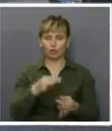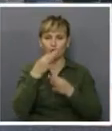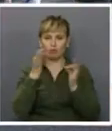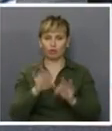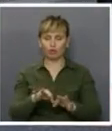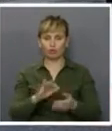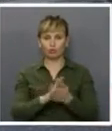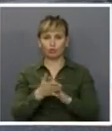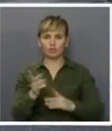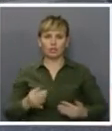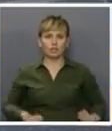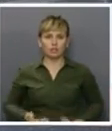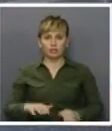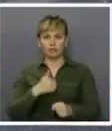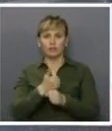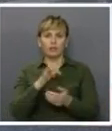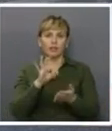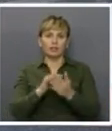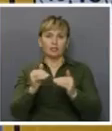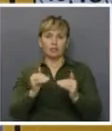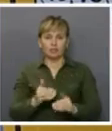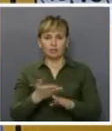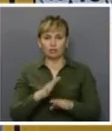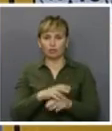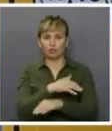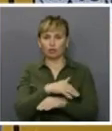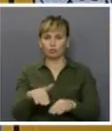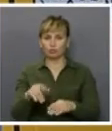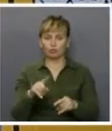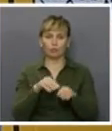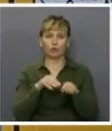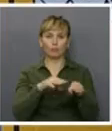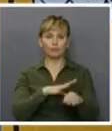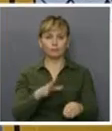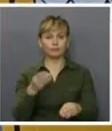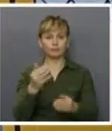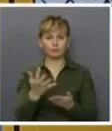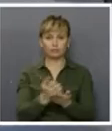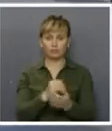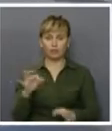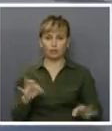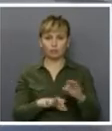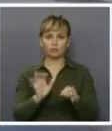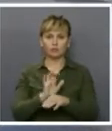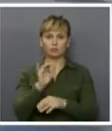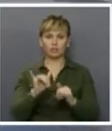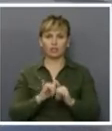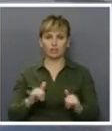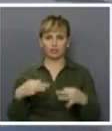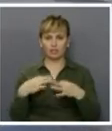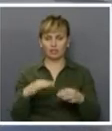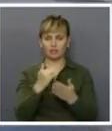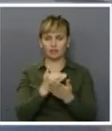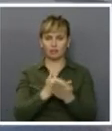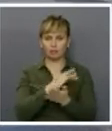жителей. Основная цель платных парковок – снижение нагрузки на улично-дорожную сеть. Деньги, полученные от проекта, будут направлены на развитие транспортной